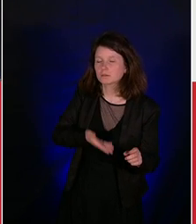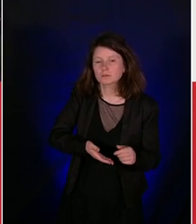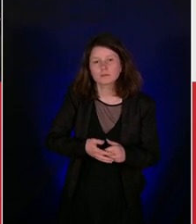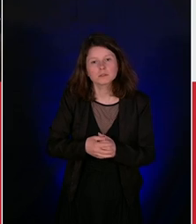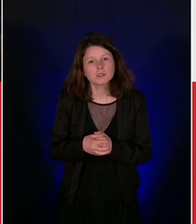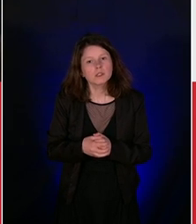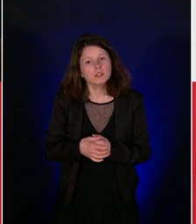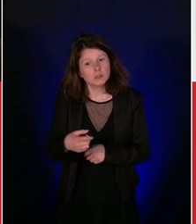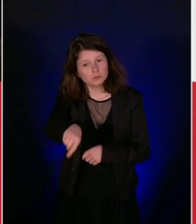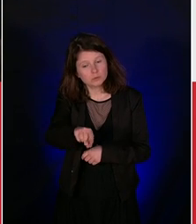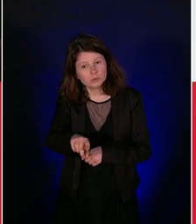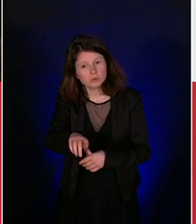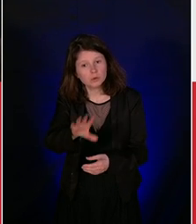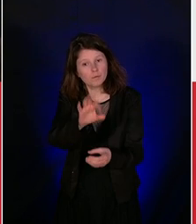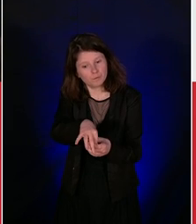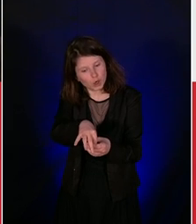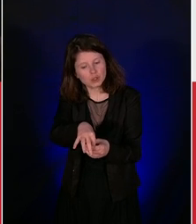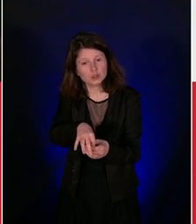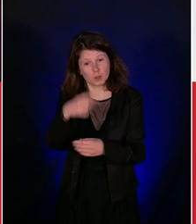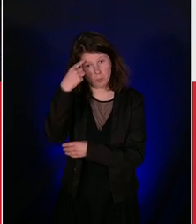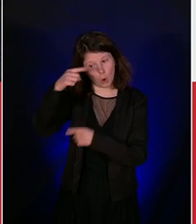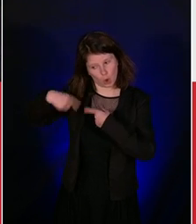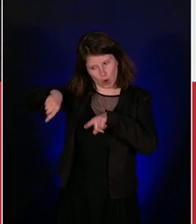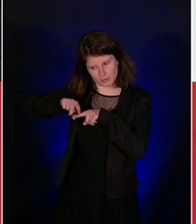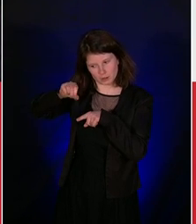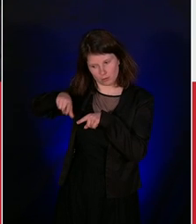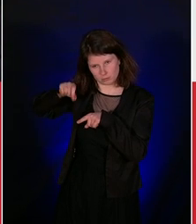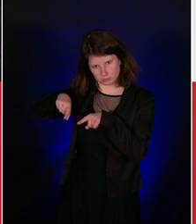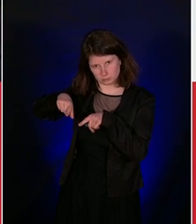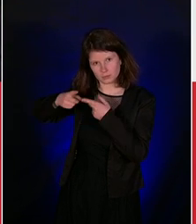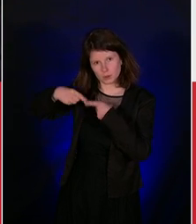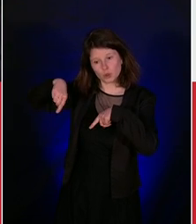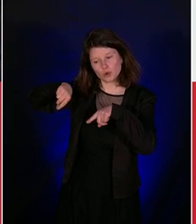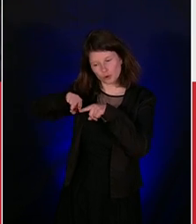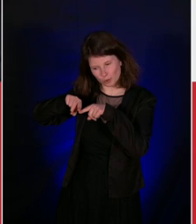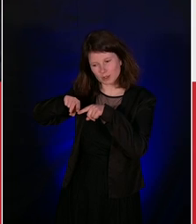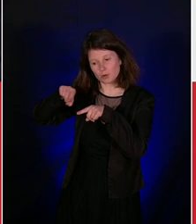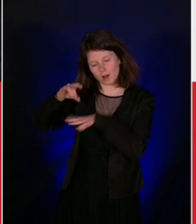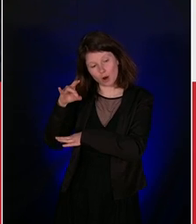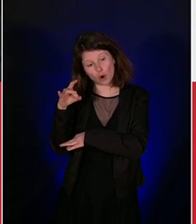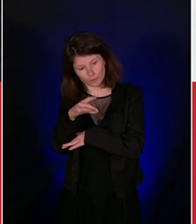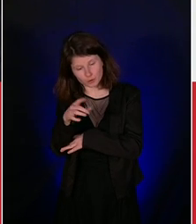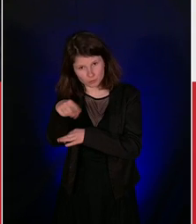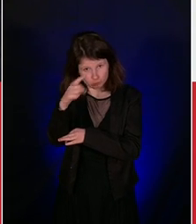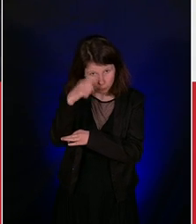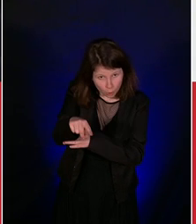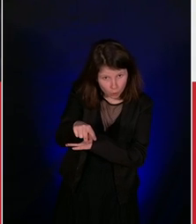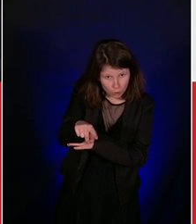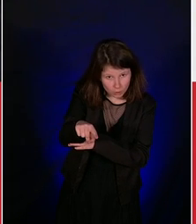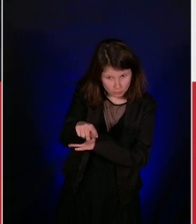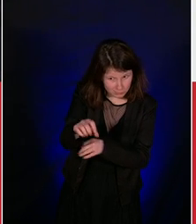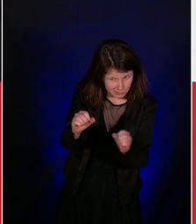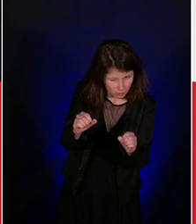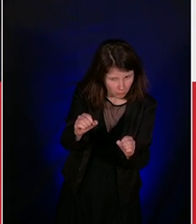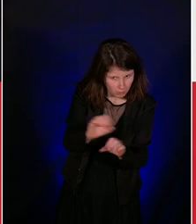voter pour la proposition de la Commission qui en l'occurrence le rejet de cette amendement on est bien d'accord hein on se comprend